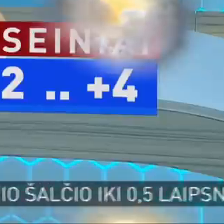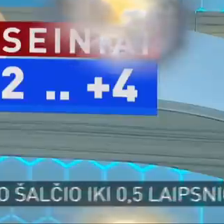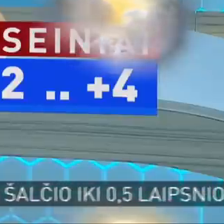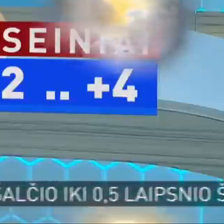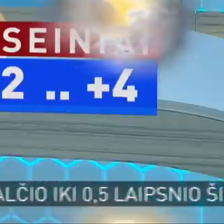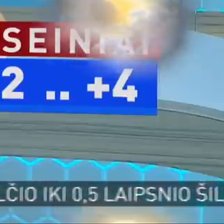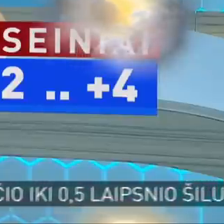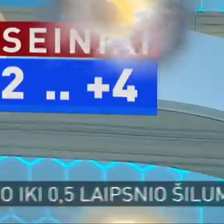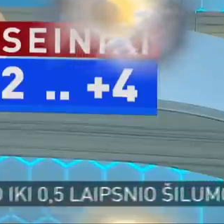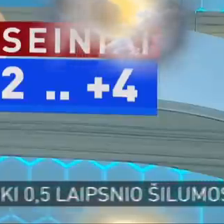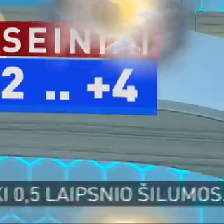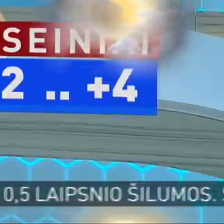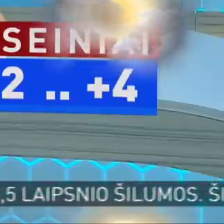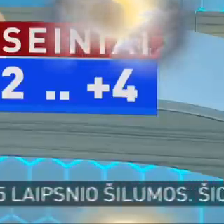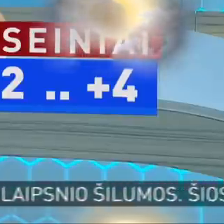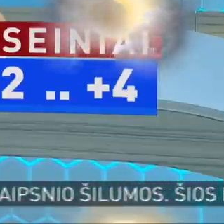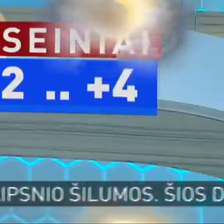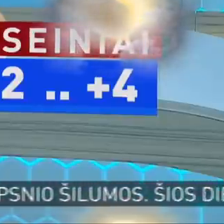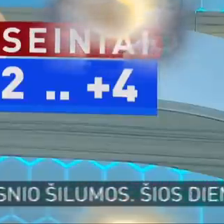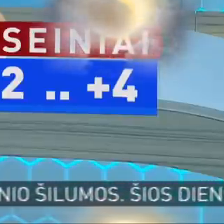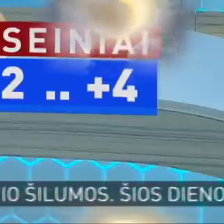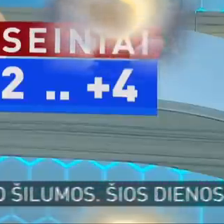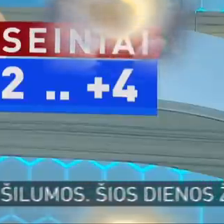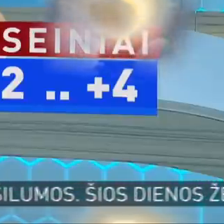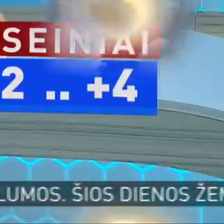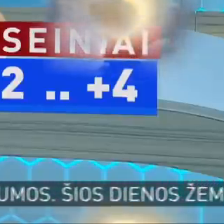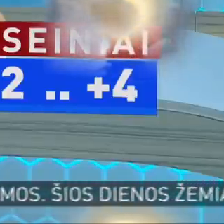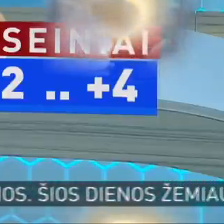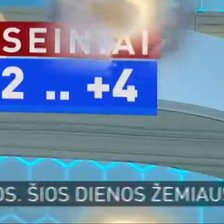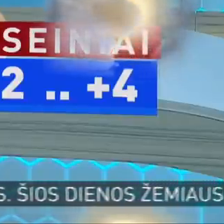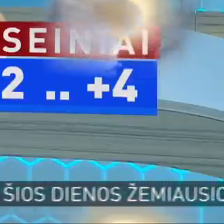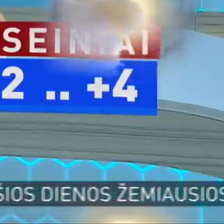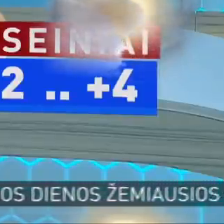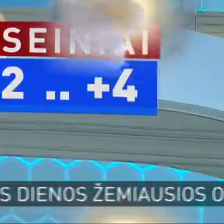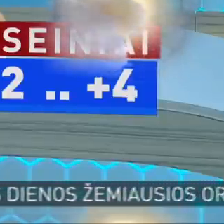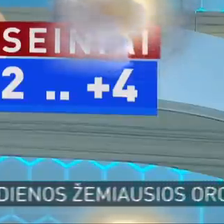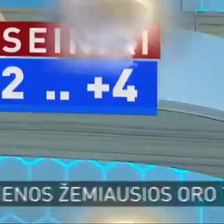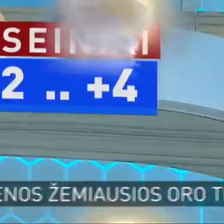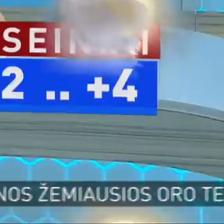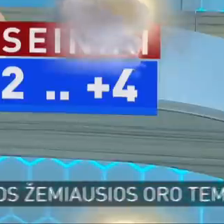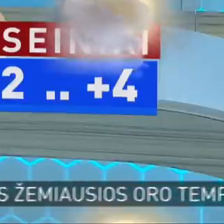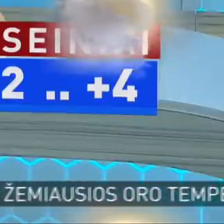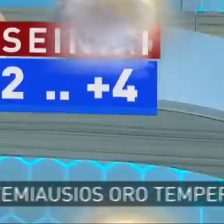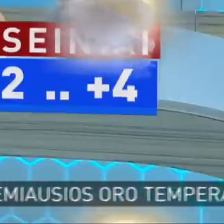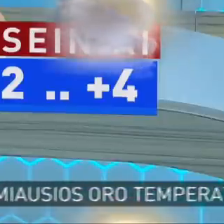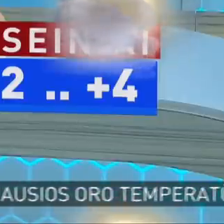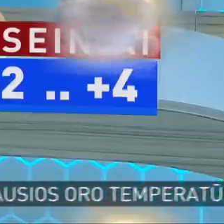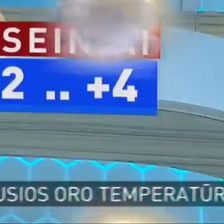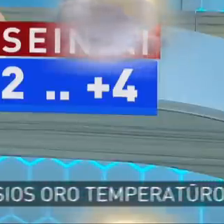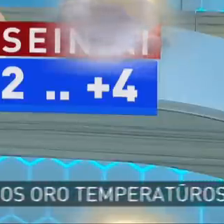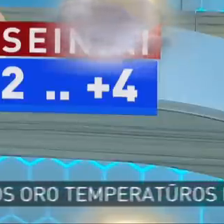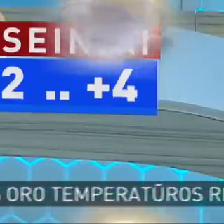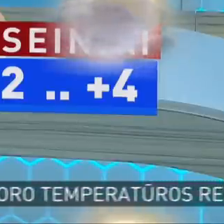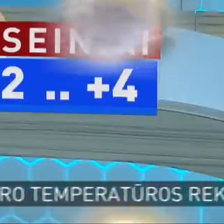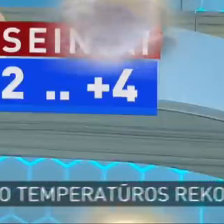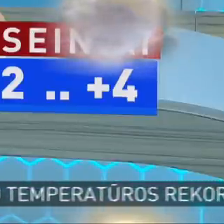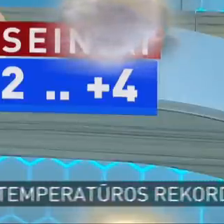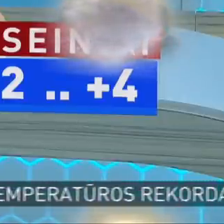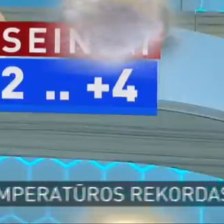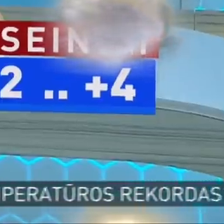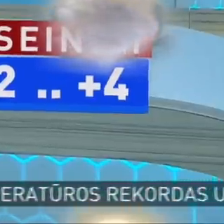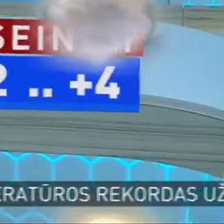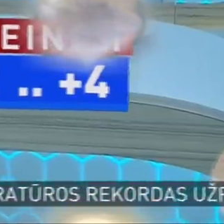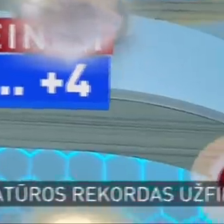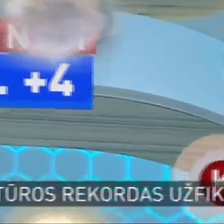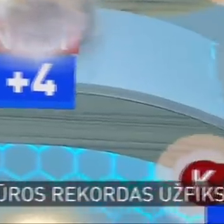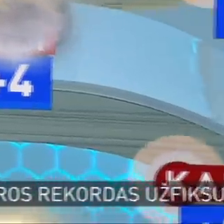tikėtini, tik debesų vakarop daugės. Trumpam plūstelės šiltesnis oras – Tauragėje iki 3-5, Klaipėdoje, Telšiuose ir Raseiniuose